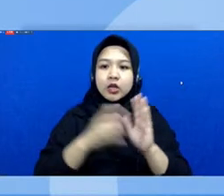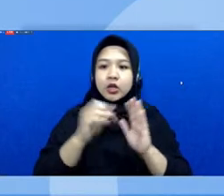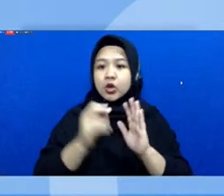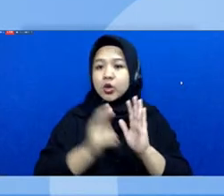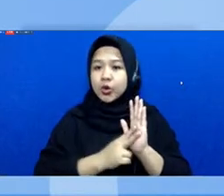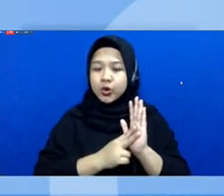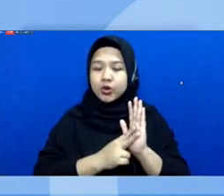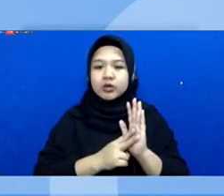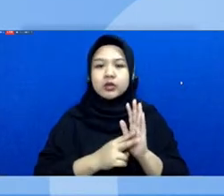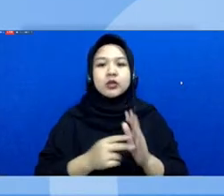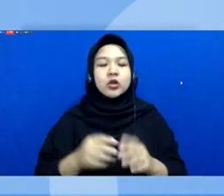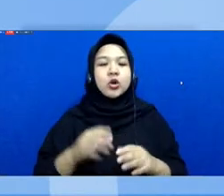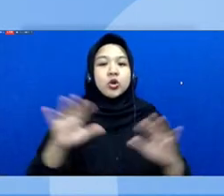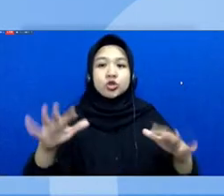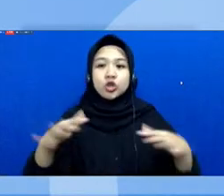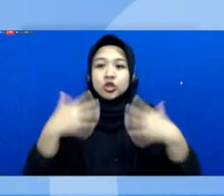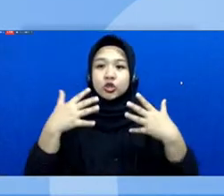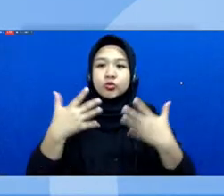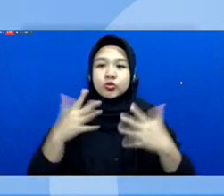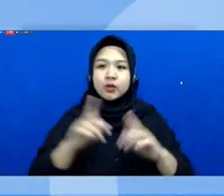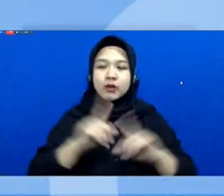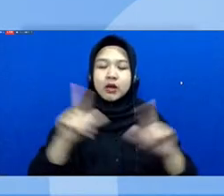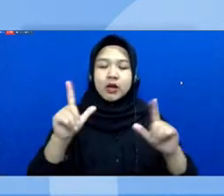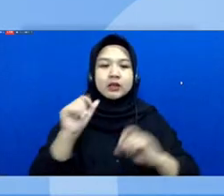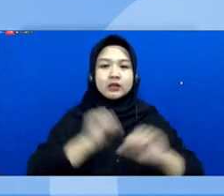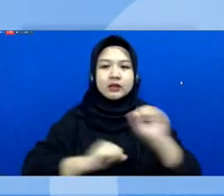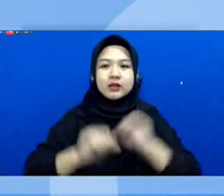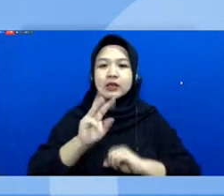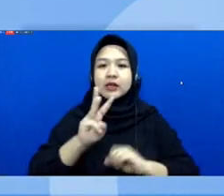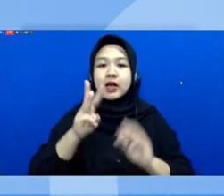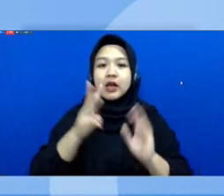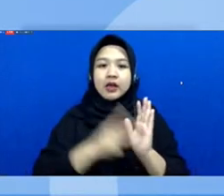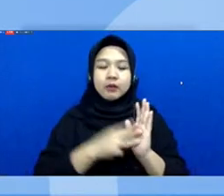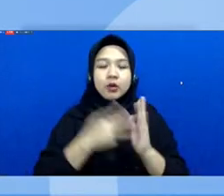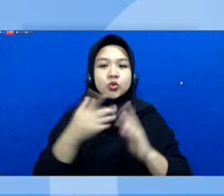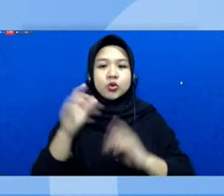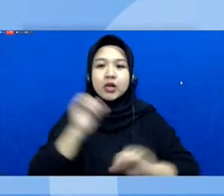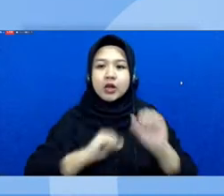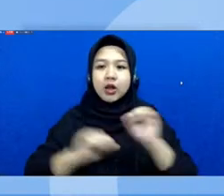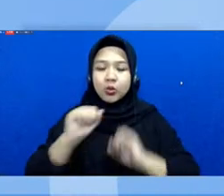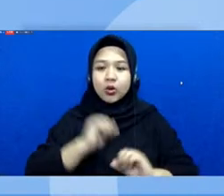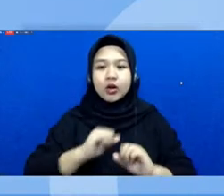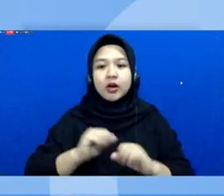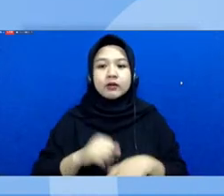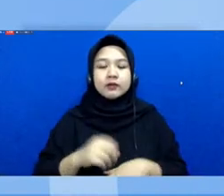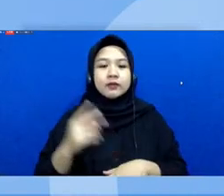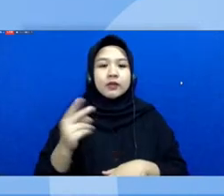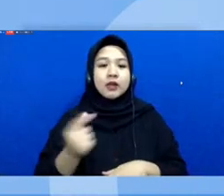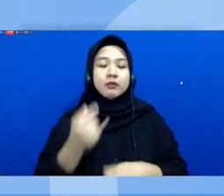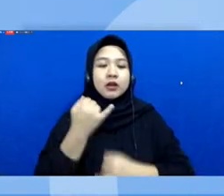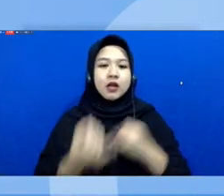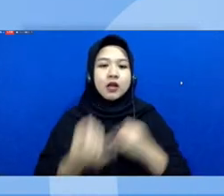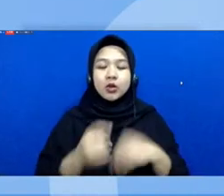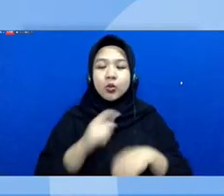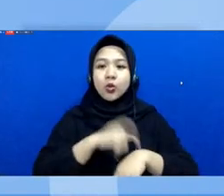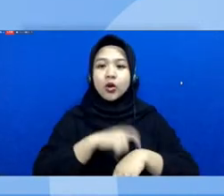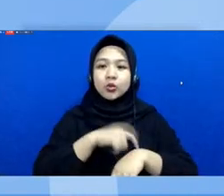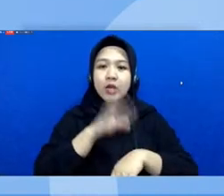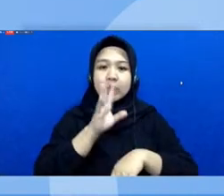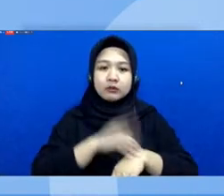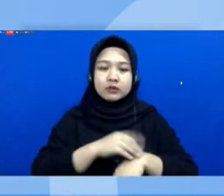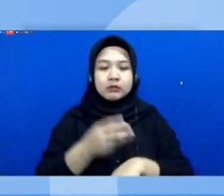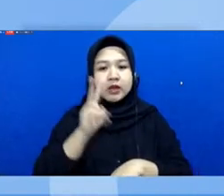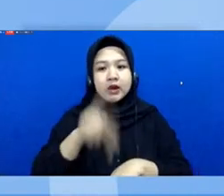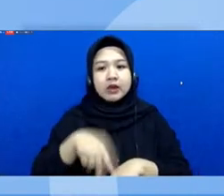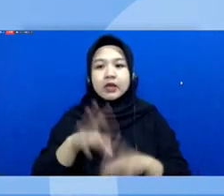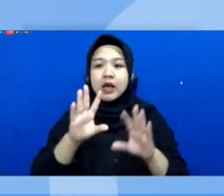dan konsorsium untuk melengkapi kegiatan edukasi 3M yang telah dilakukan dan menjelang penghujung masa bakti programnya, sebentar lagi akan selesai